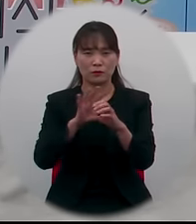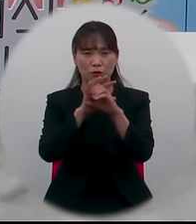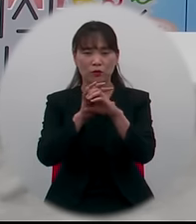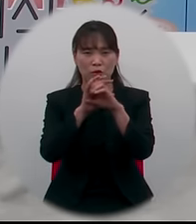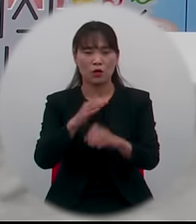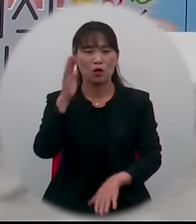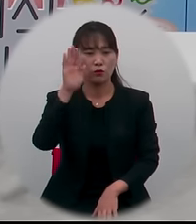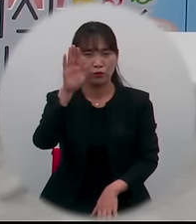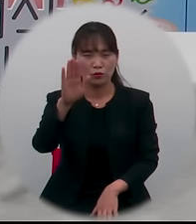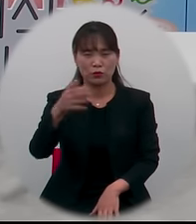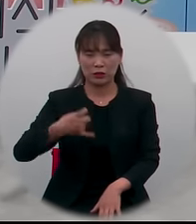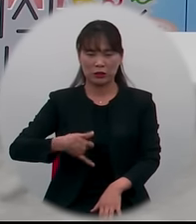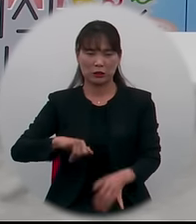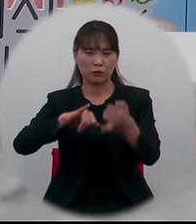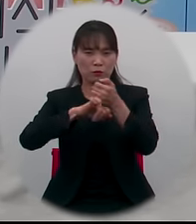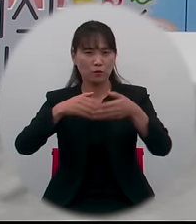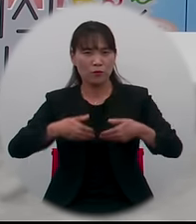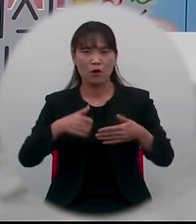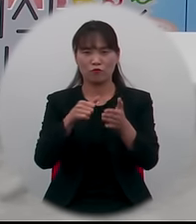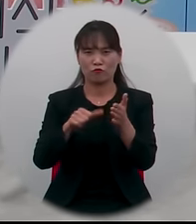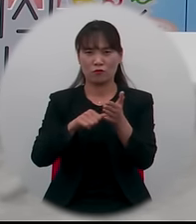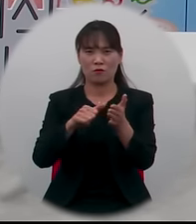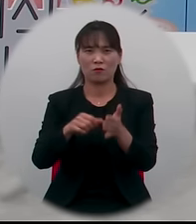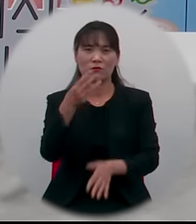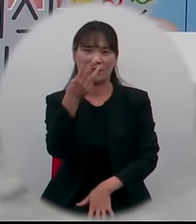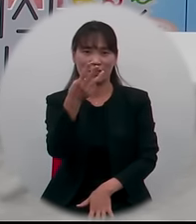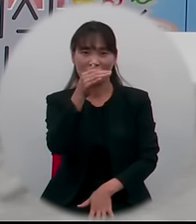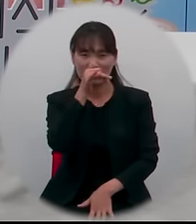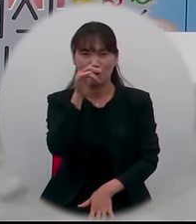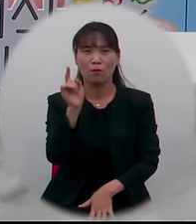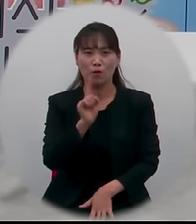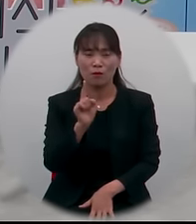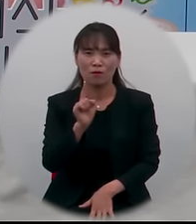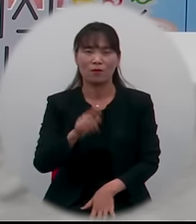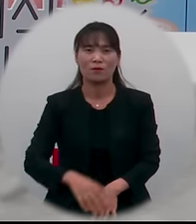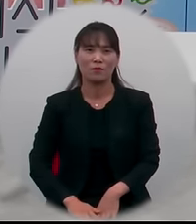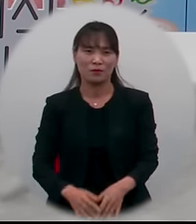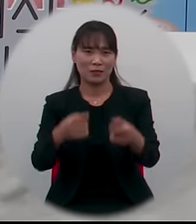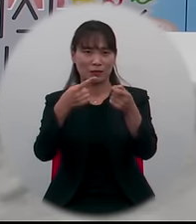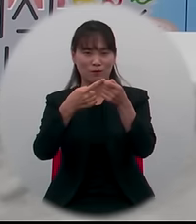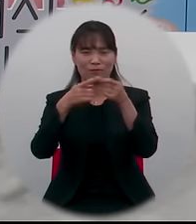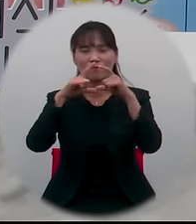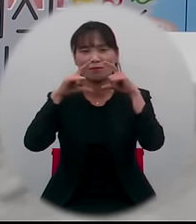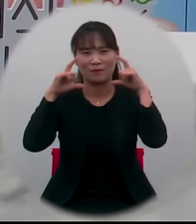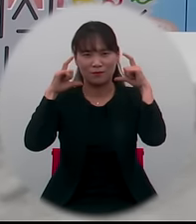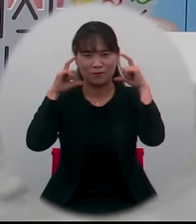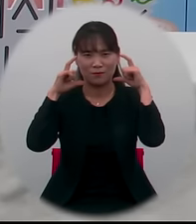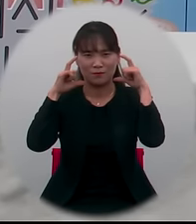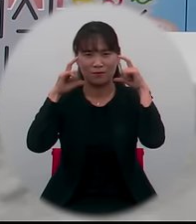코로나 19 이후 자녀들의 필수품이 된 세 가지가 있습니다 뭘까요 첫 번째는이